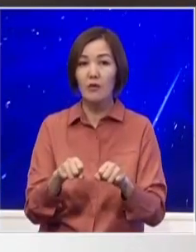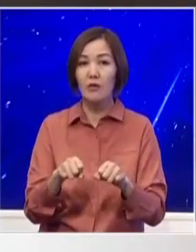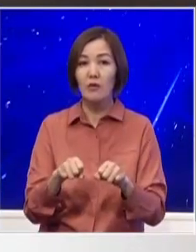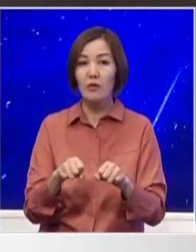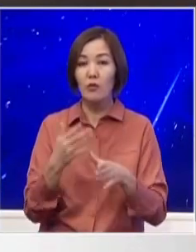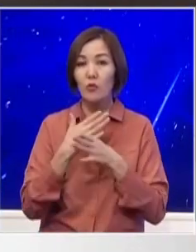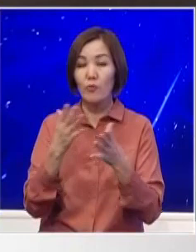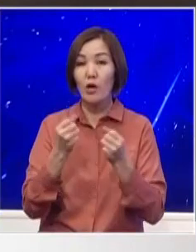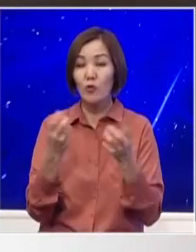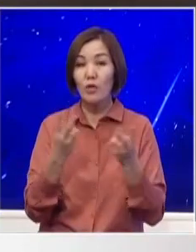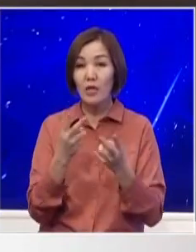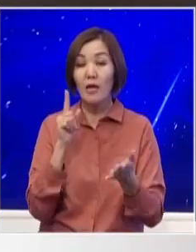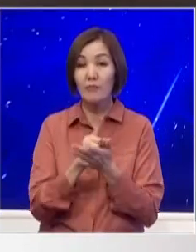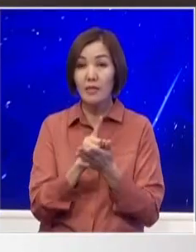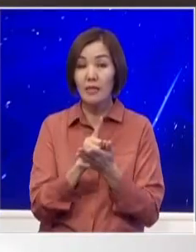көмек сұрап.